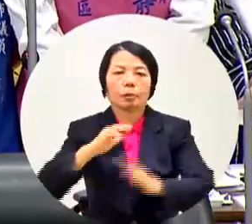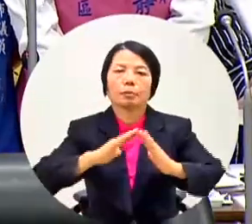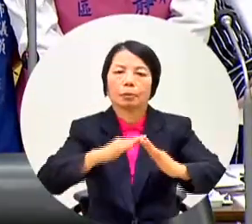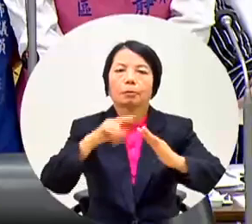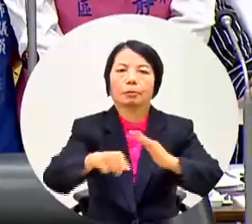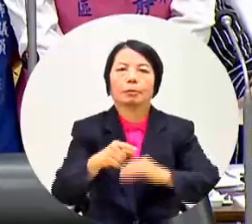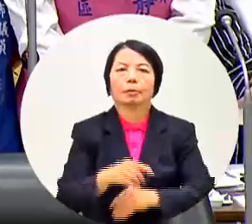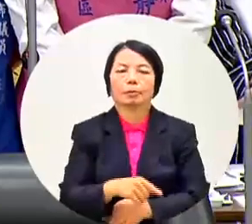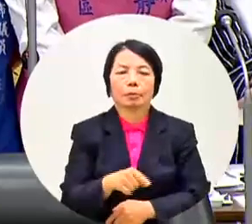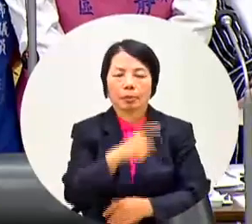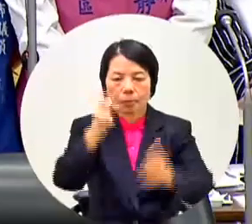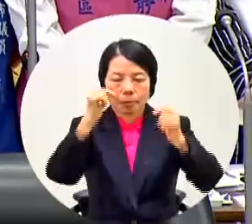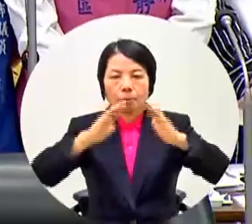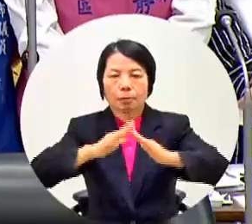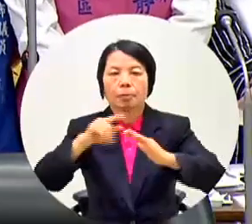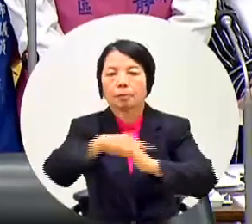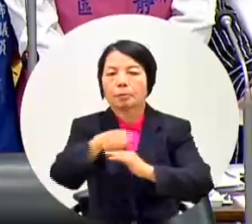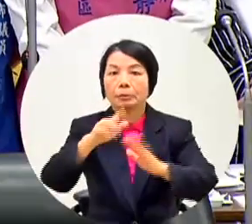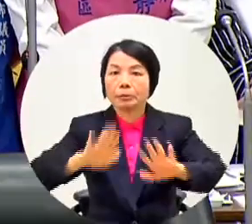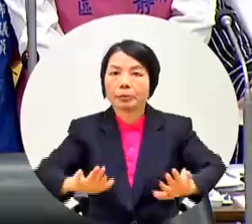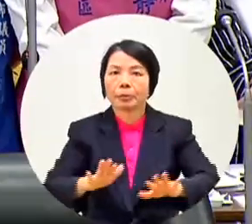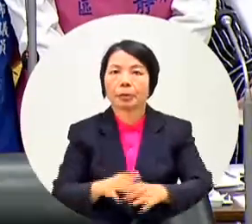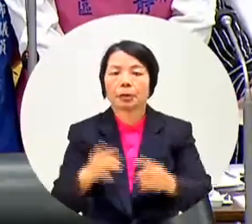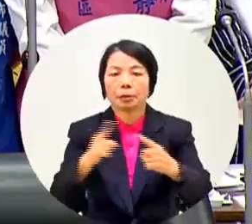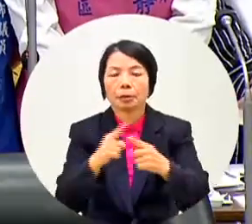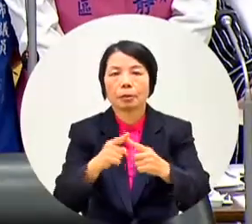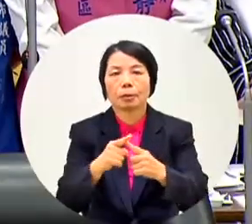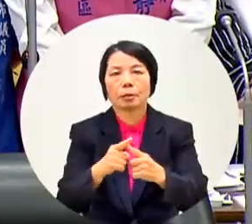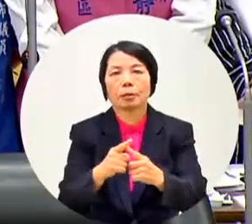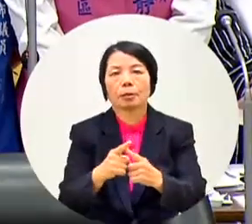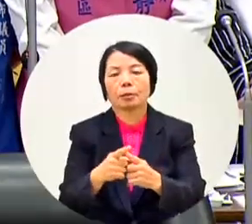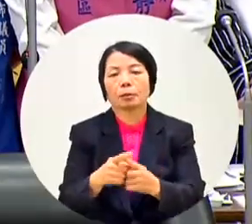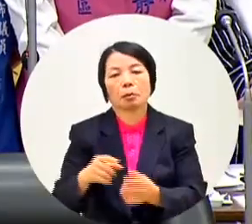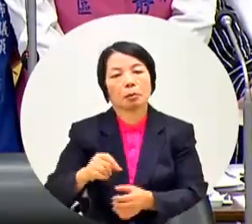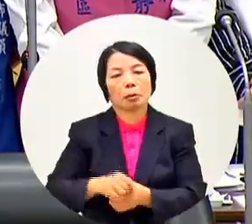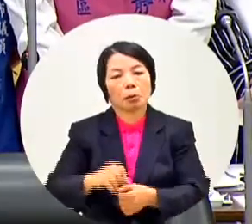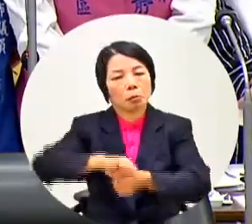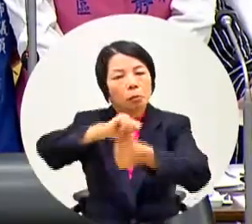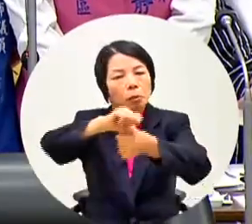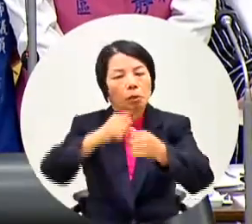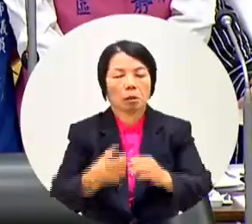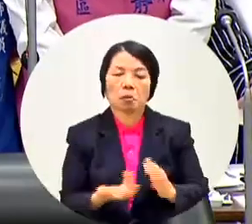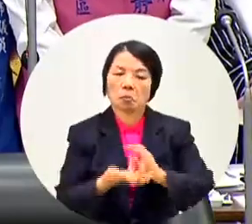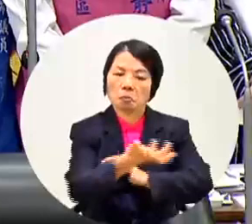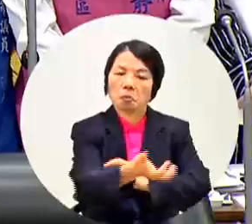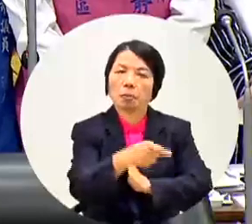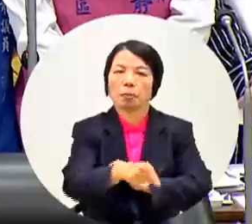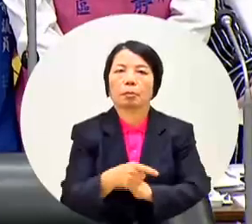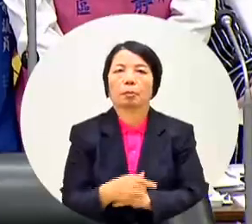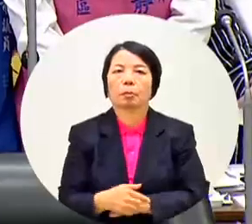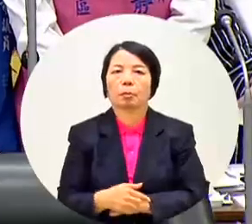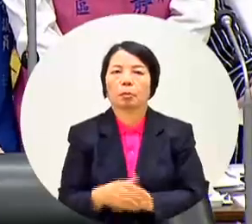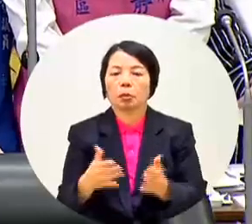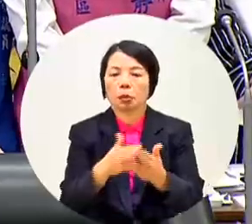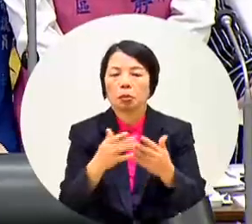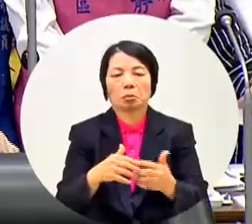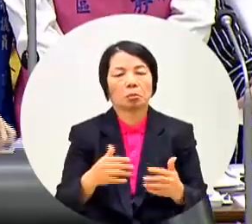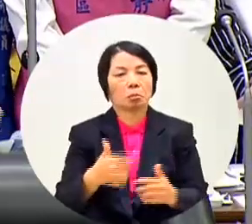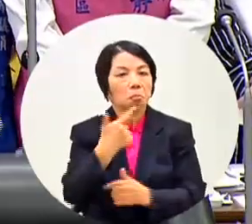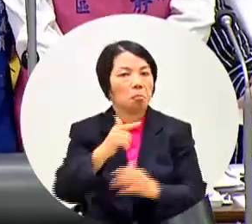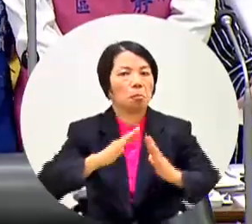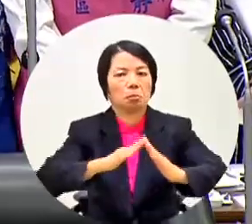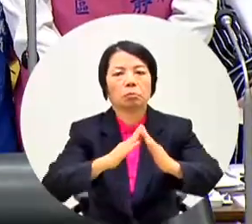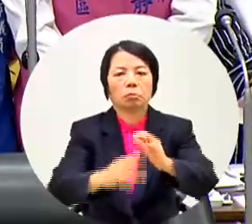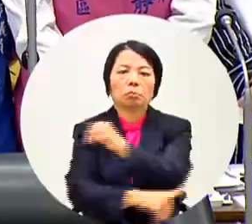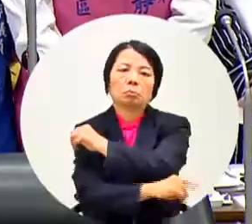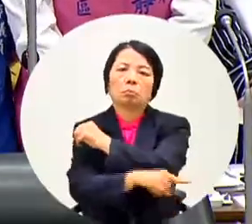雄市的人口的成长跟外移速度都是排在6都之末。所以我说啊，为什